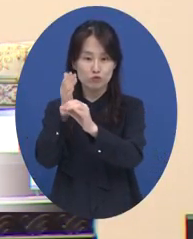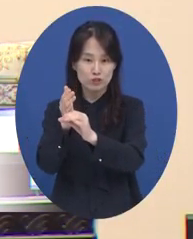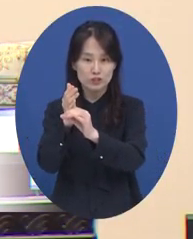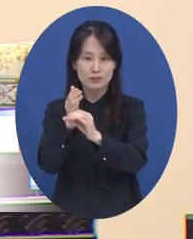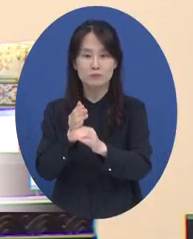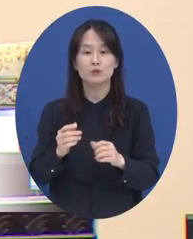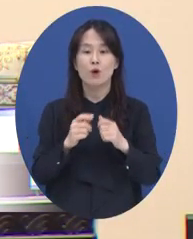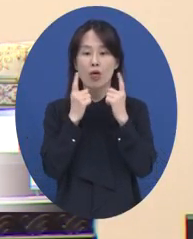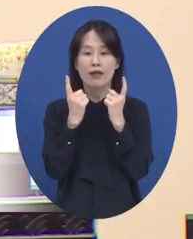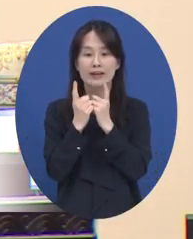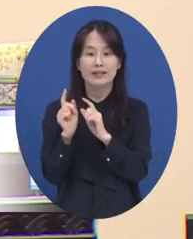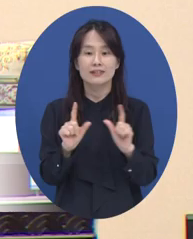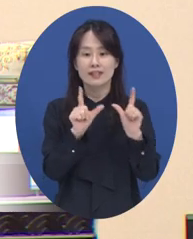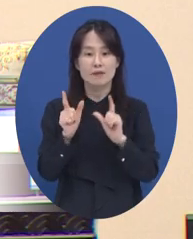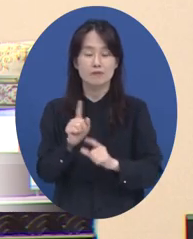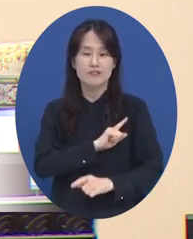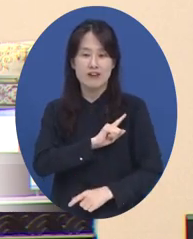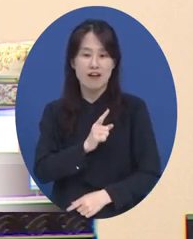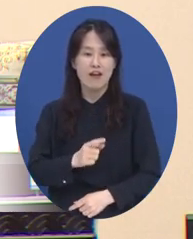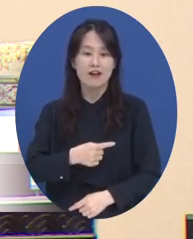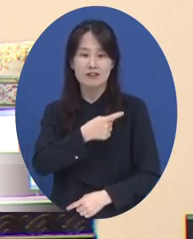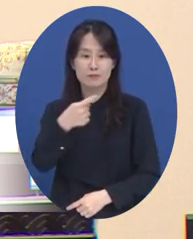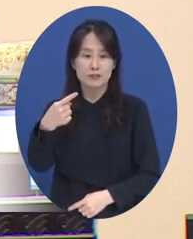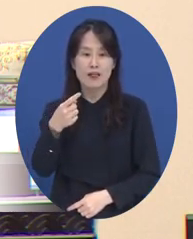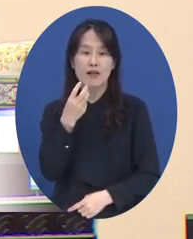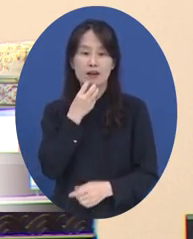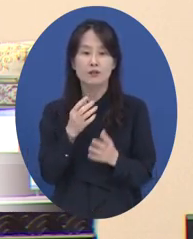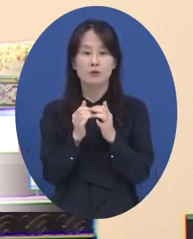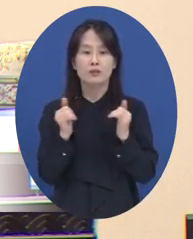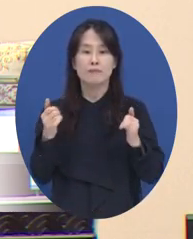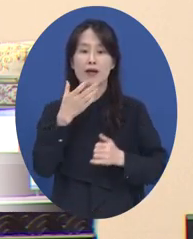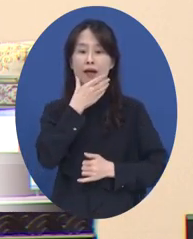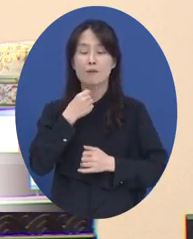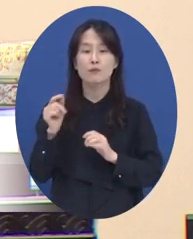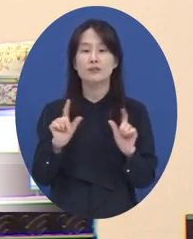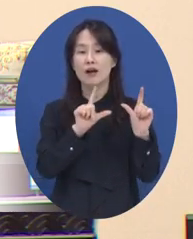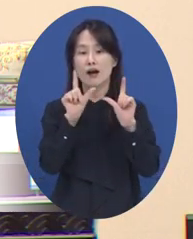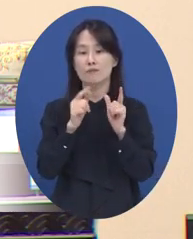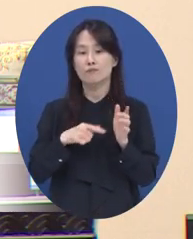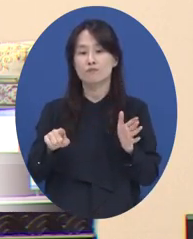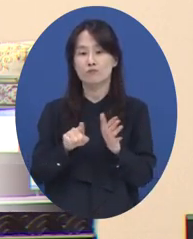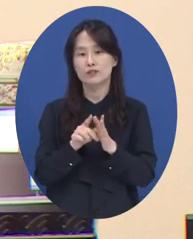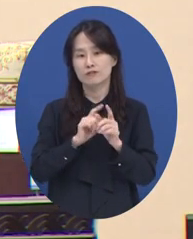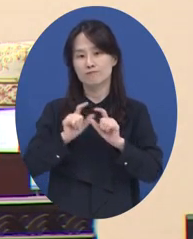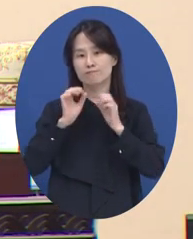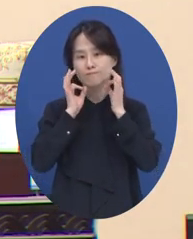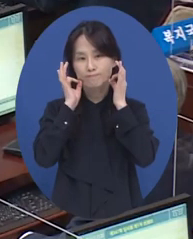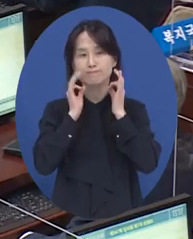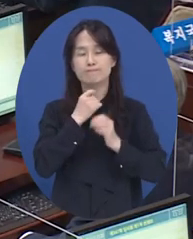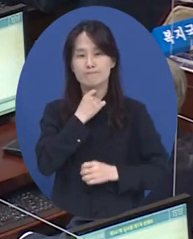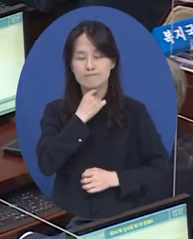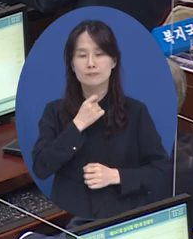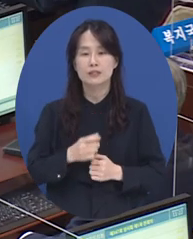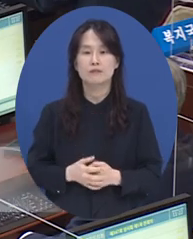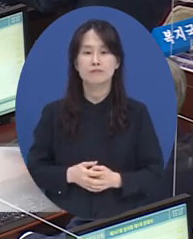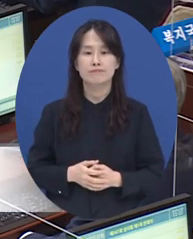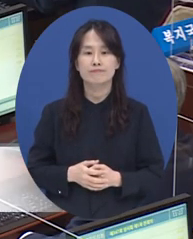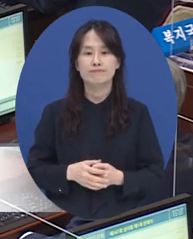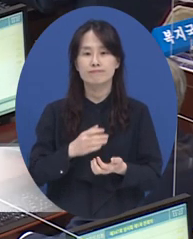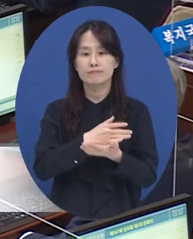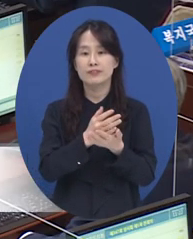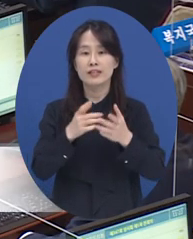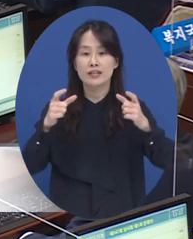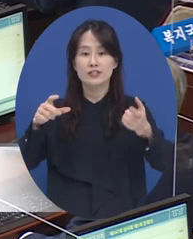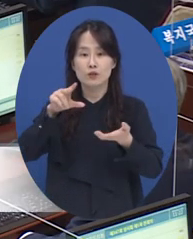민생을 최우선으로 경기도 문의 행복한 사람을 위해 더욱 노력하겠습니다 다양한